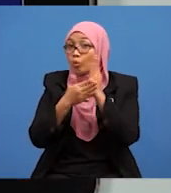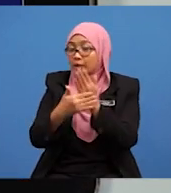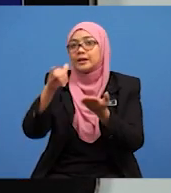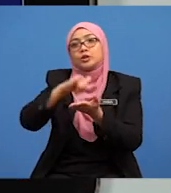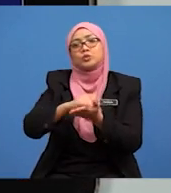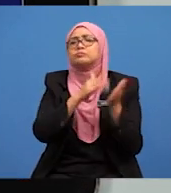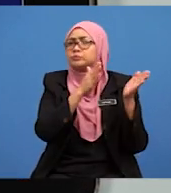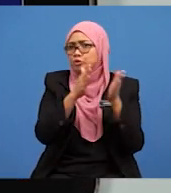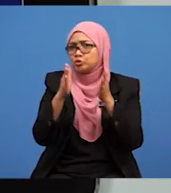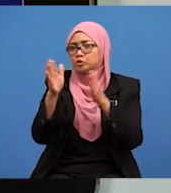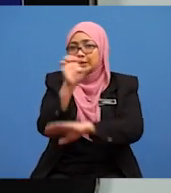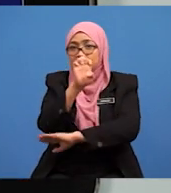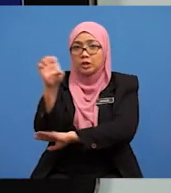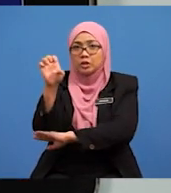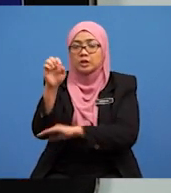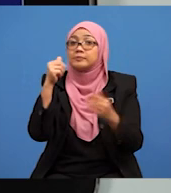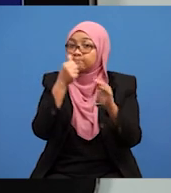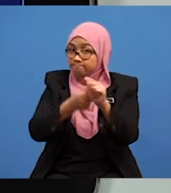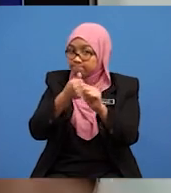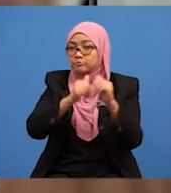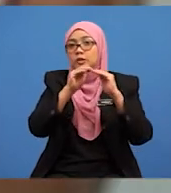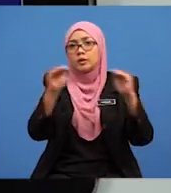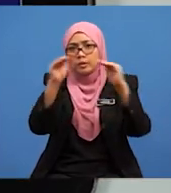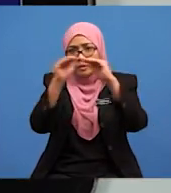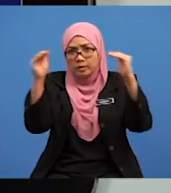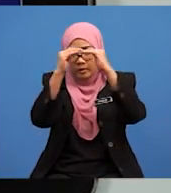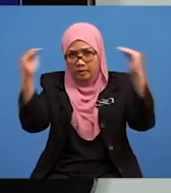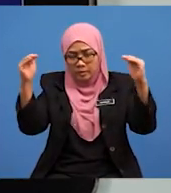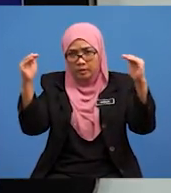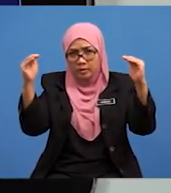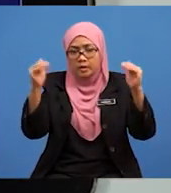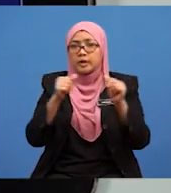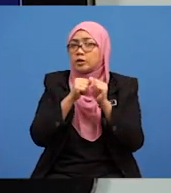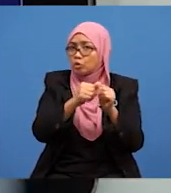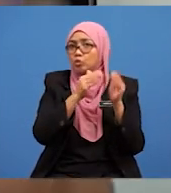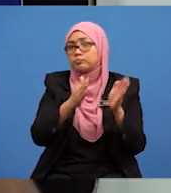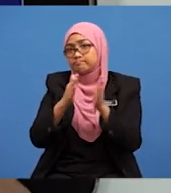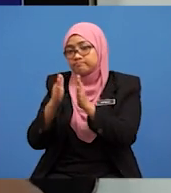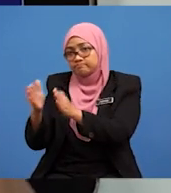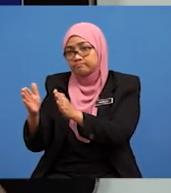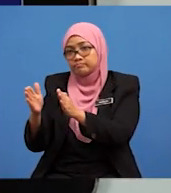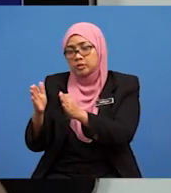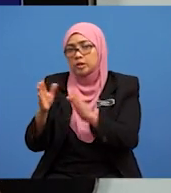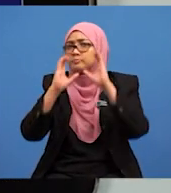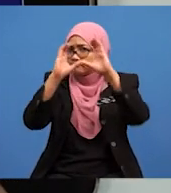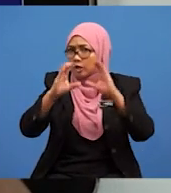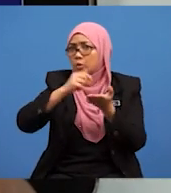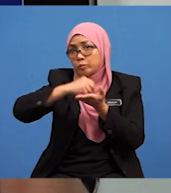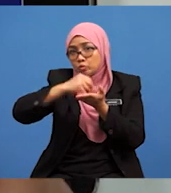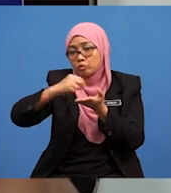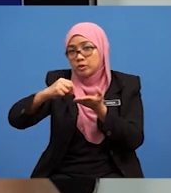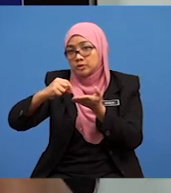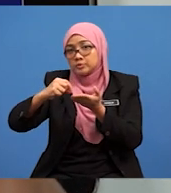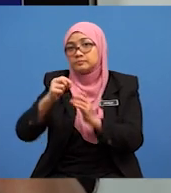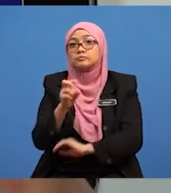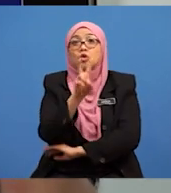adalah mengikut turutan dan cara penulisannya ialah 2,